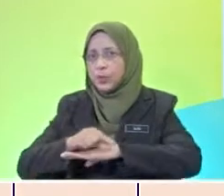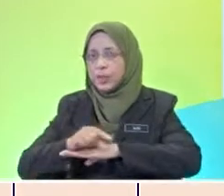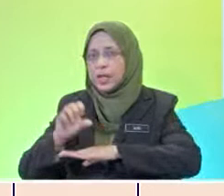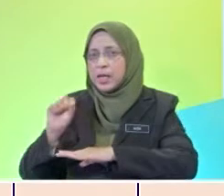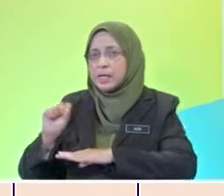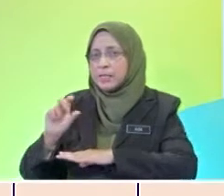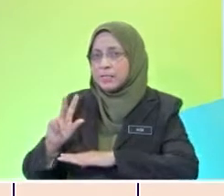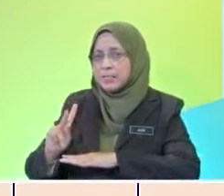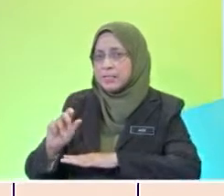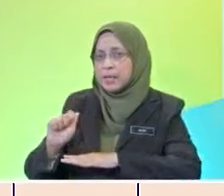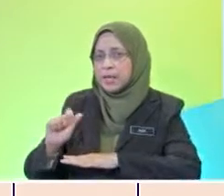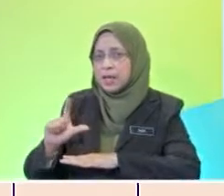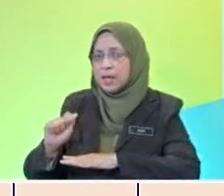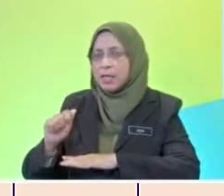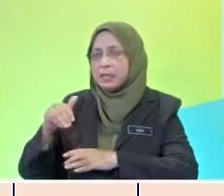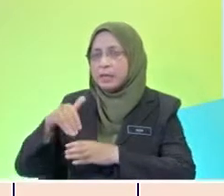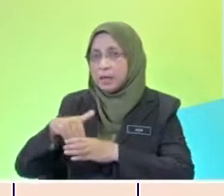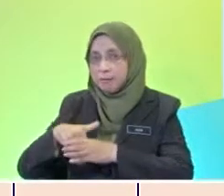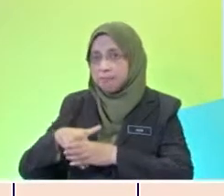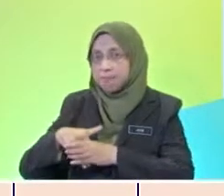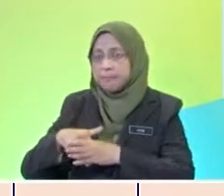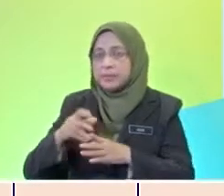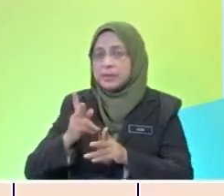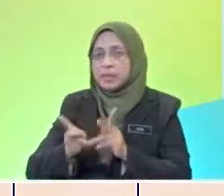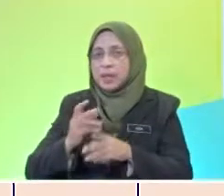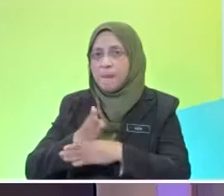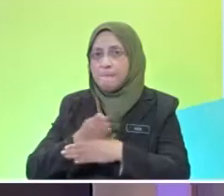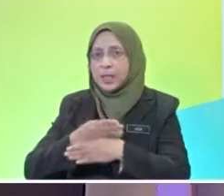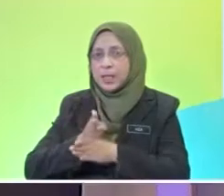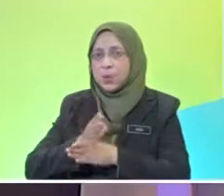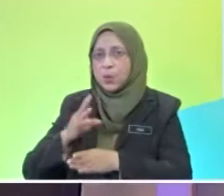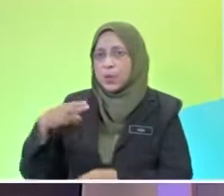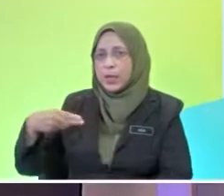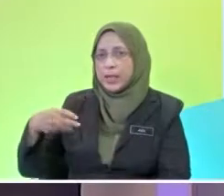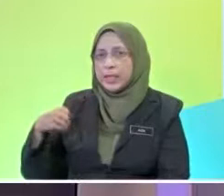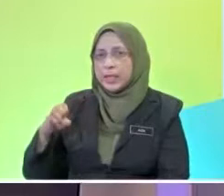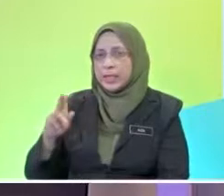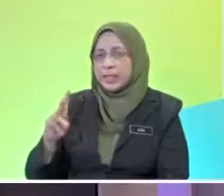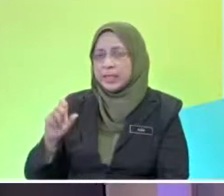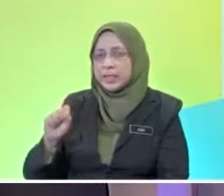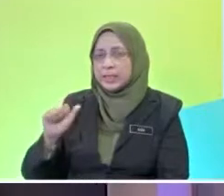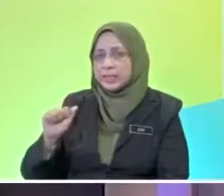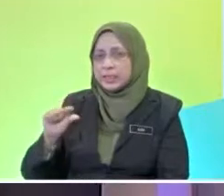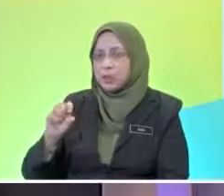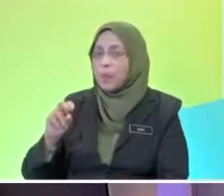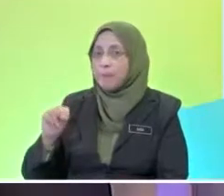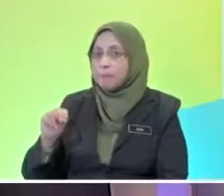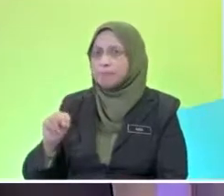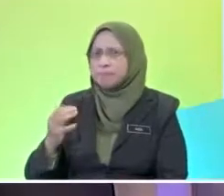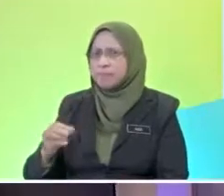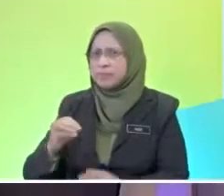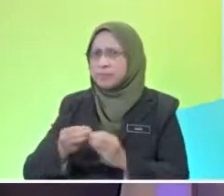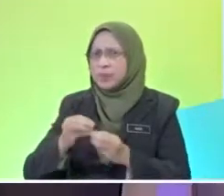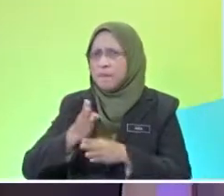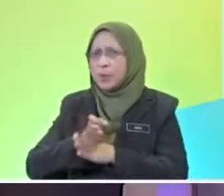skala luar. Ini kalau bentuk heksagon. Baik, bagaimana pula kalau kita tengok untuk bentuk